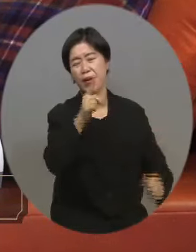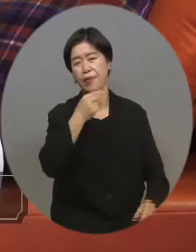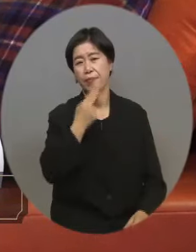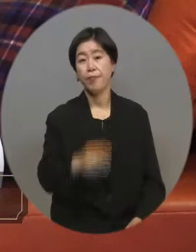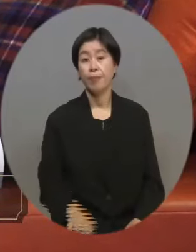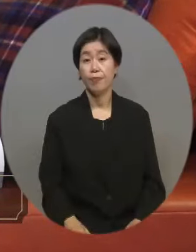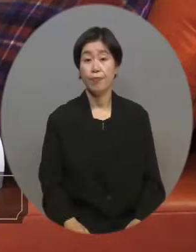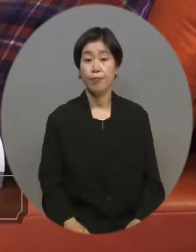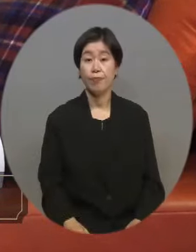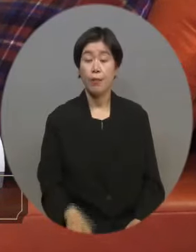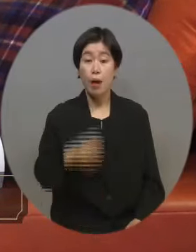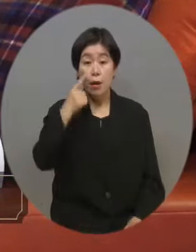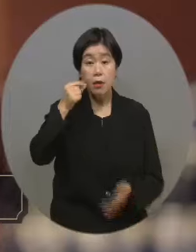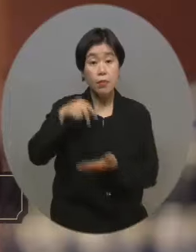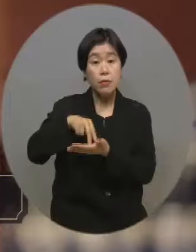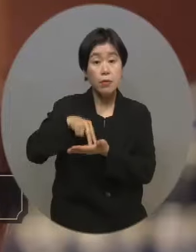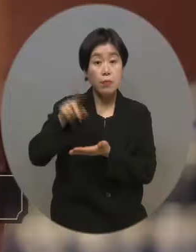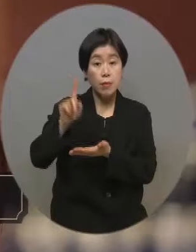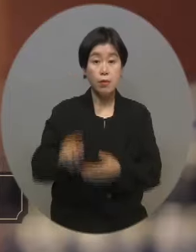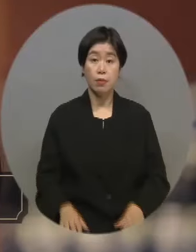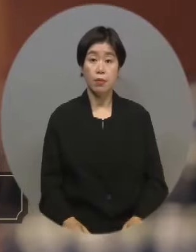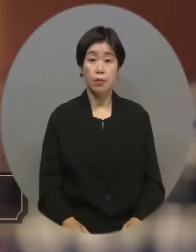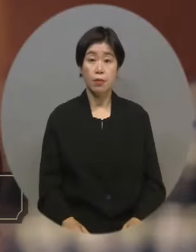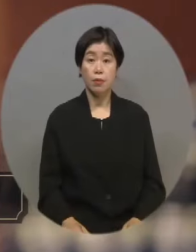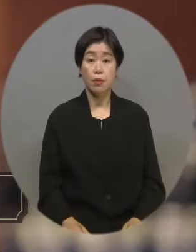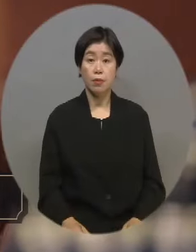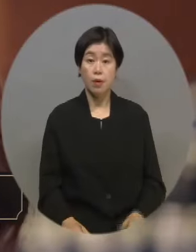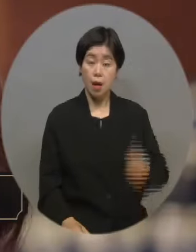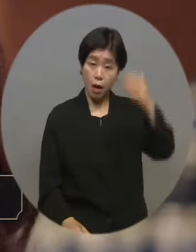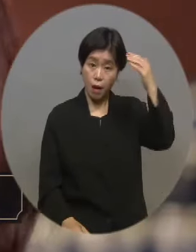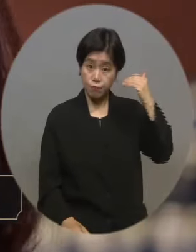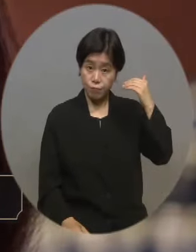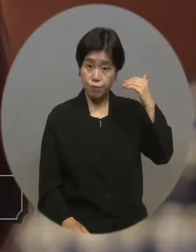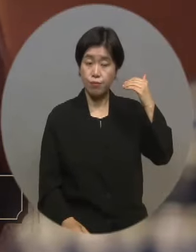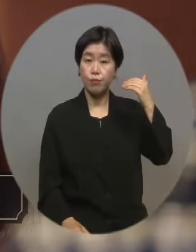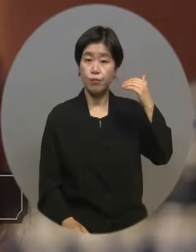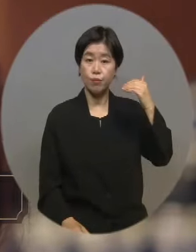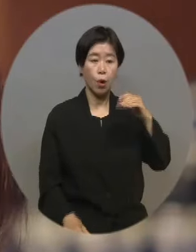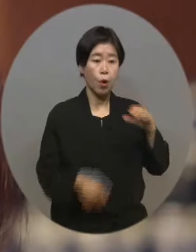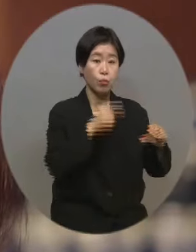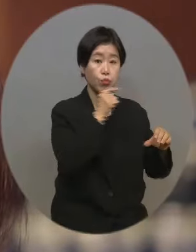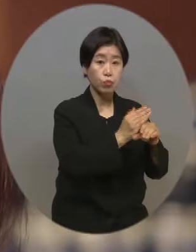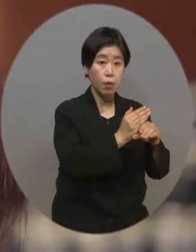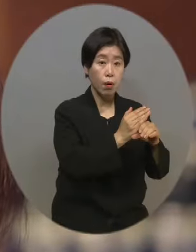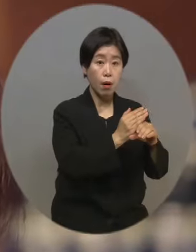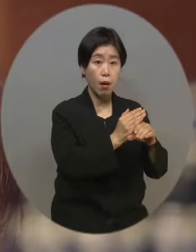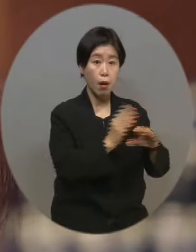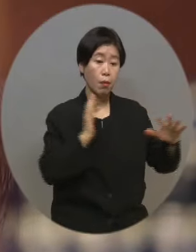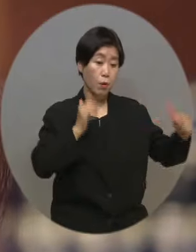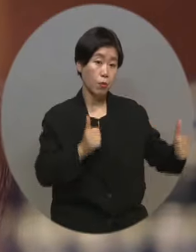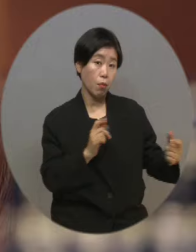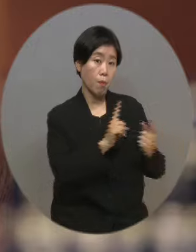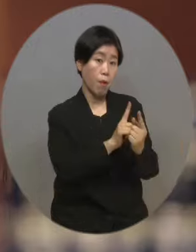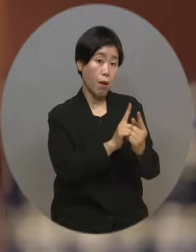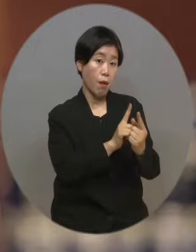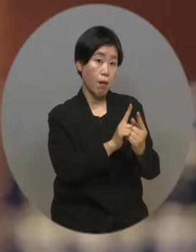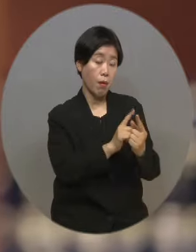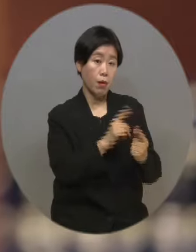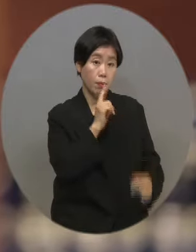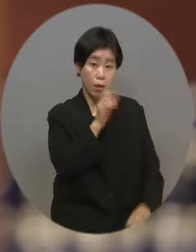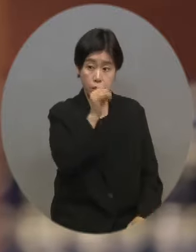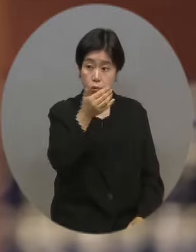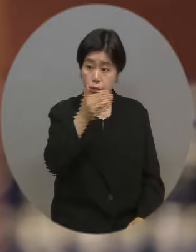쿠바랑 한국이 수교한 다음에 일본하고 북한 정상회담 하겠다라고 그렇죠. 얘기를 했었단 말이에요. 그러다가 갑자기 접촉을